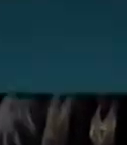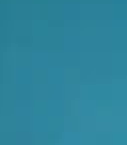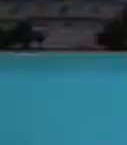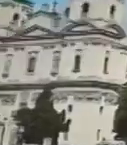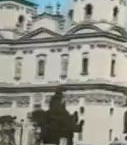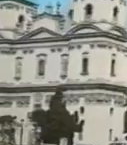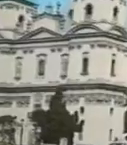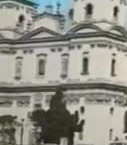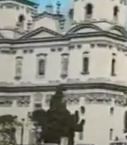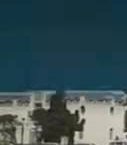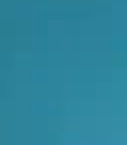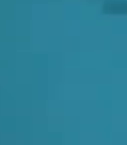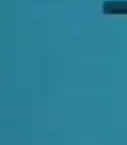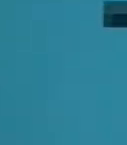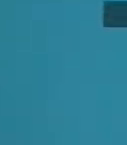Музика